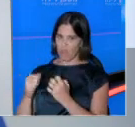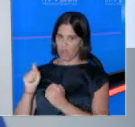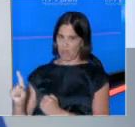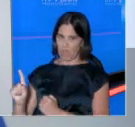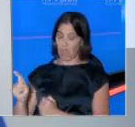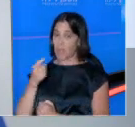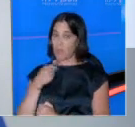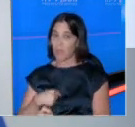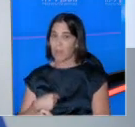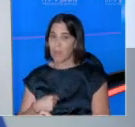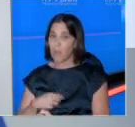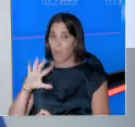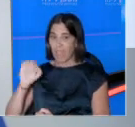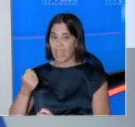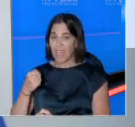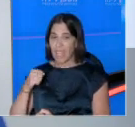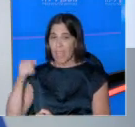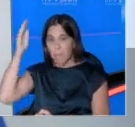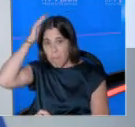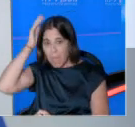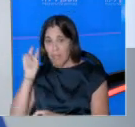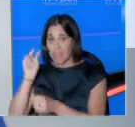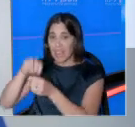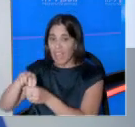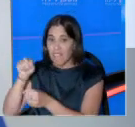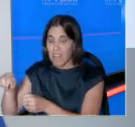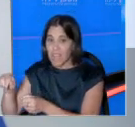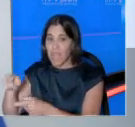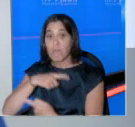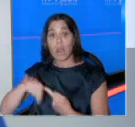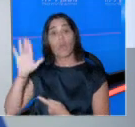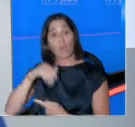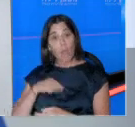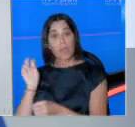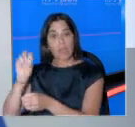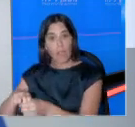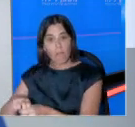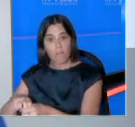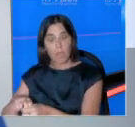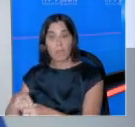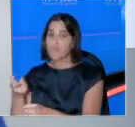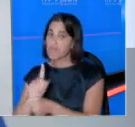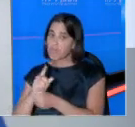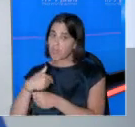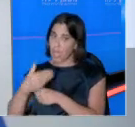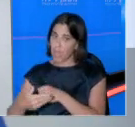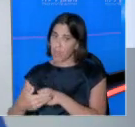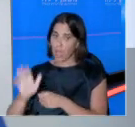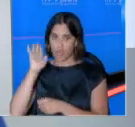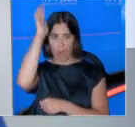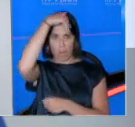לנו, אם נפתלי בנט יצטרף אליכם, אנחנו גם נצטרף אליכם מיד בתום המנדט של